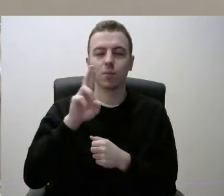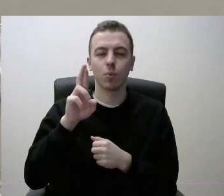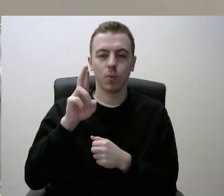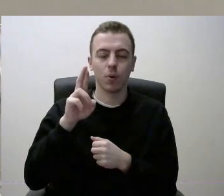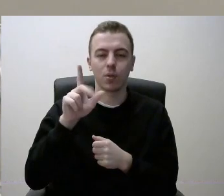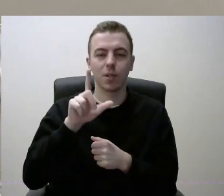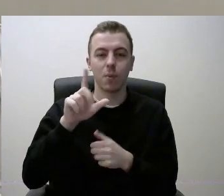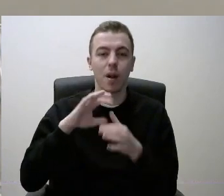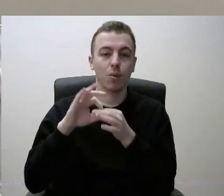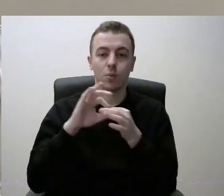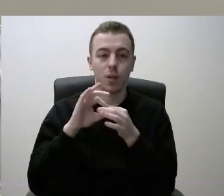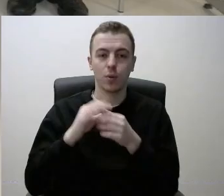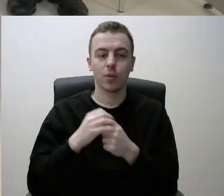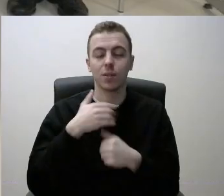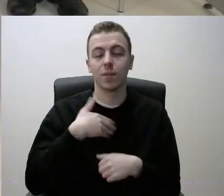sveiki.